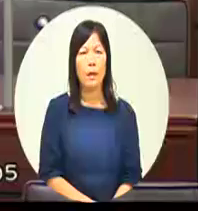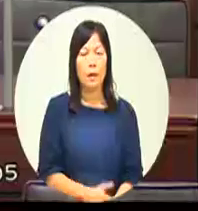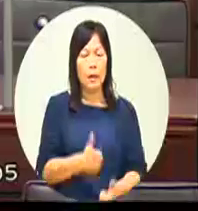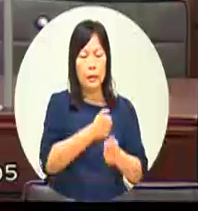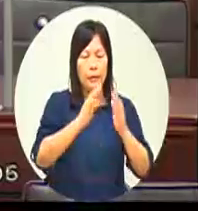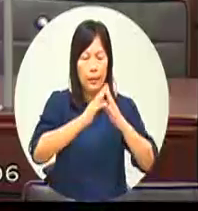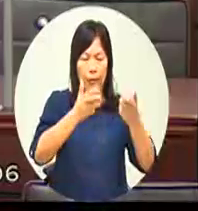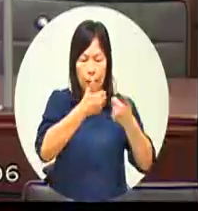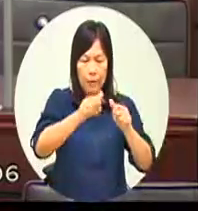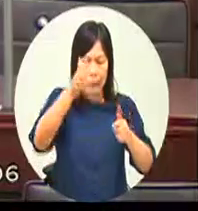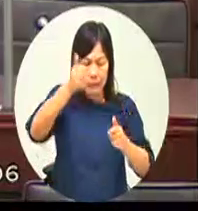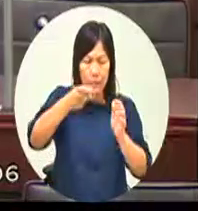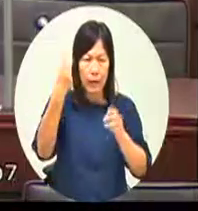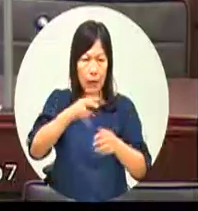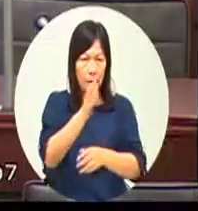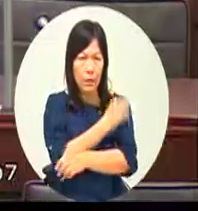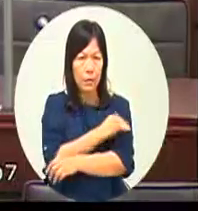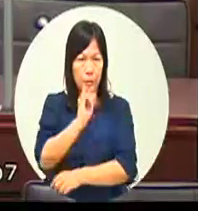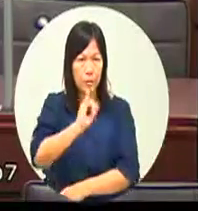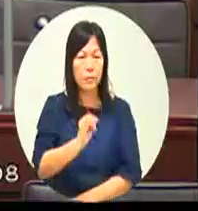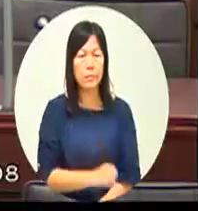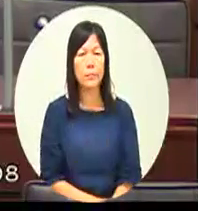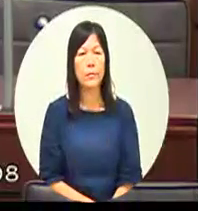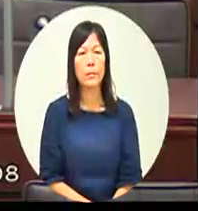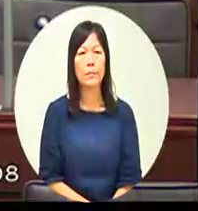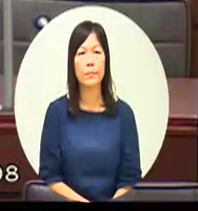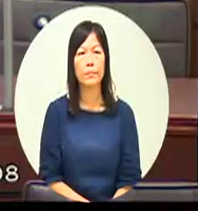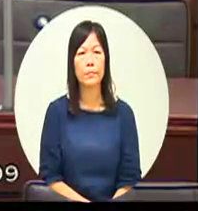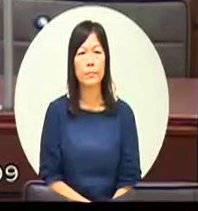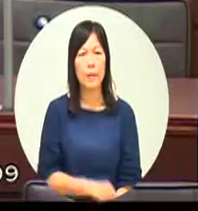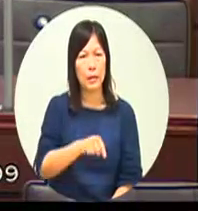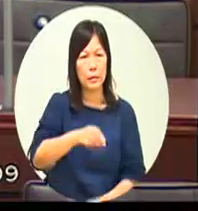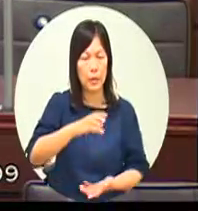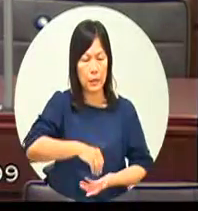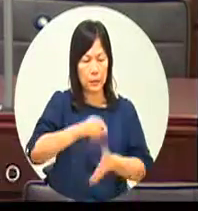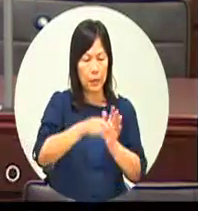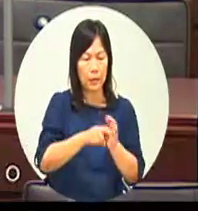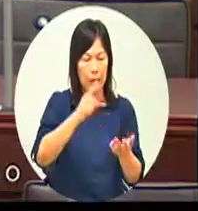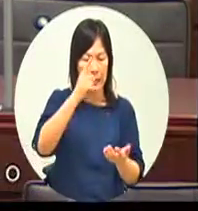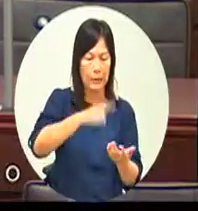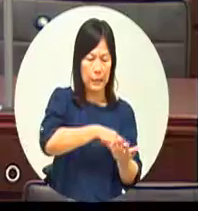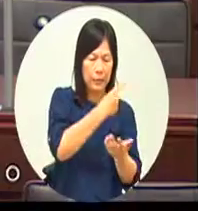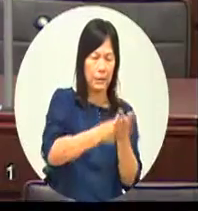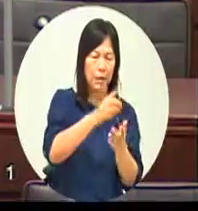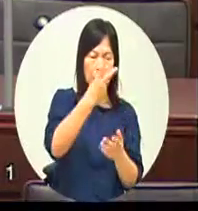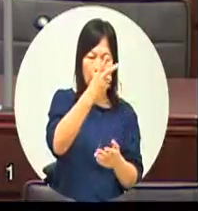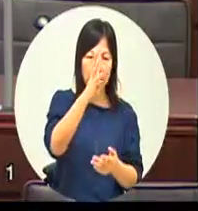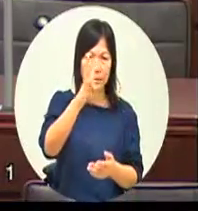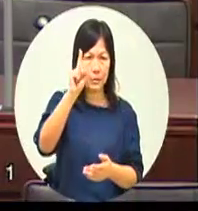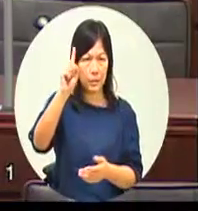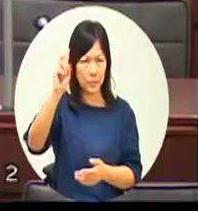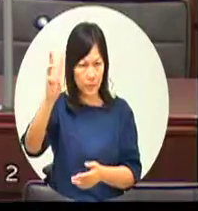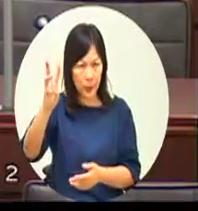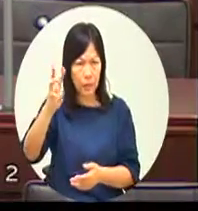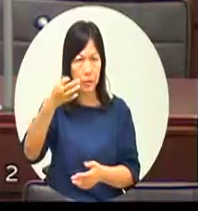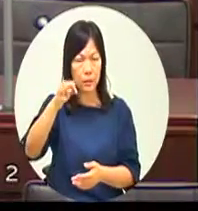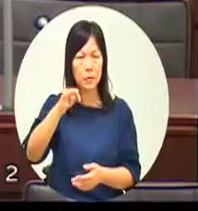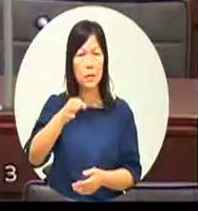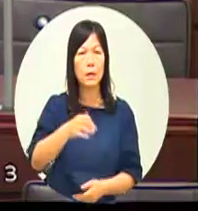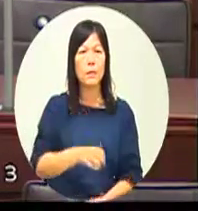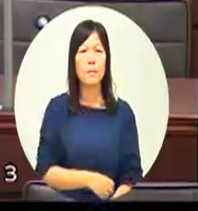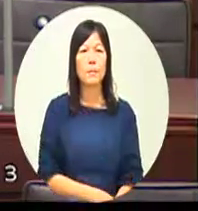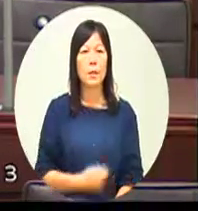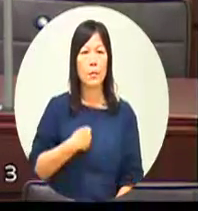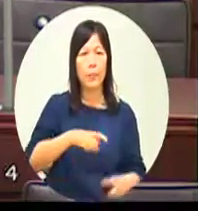员，这里面提到的一吨2413的这个价格，我们是按